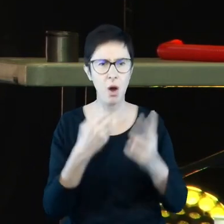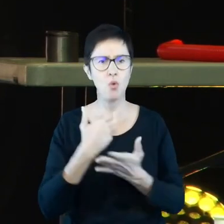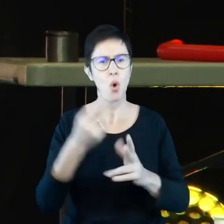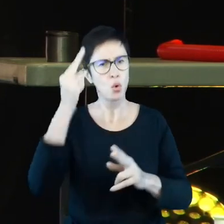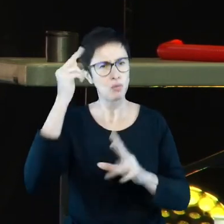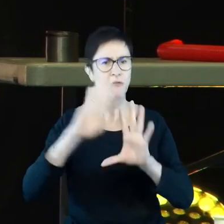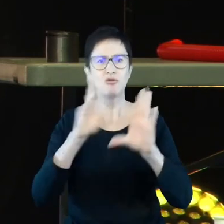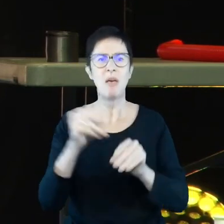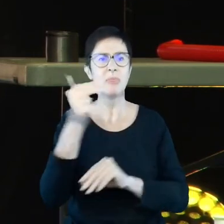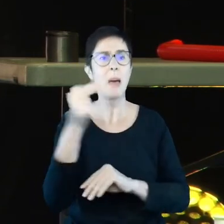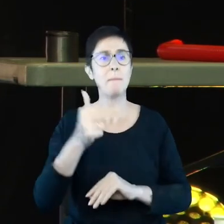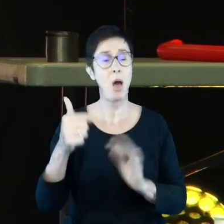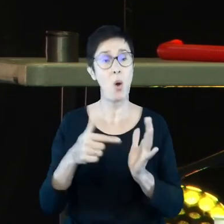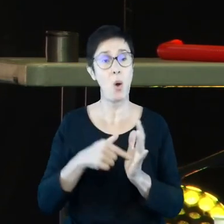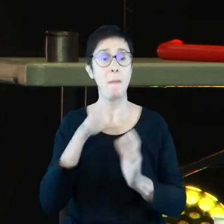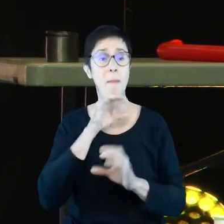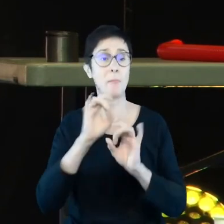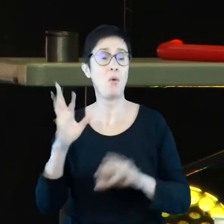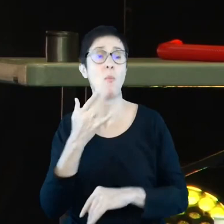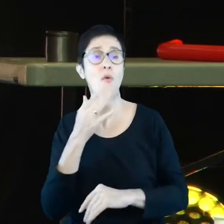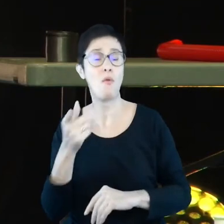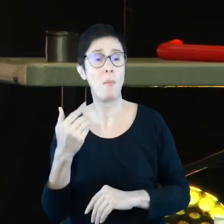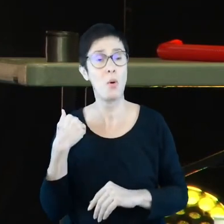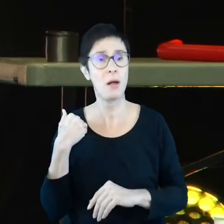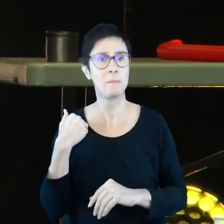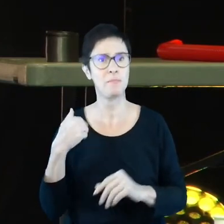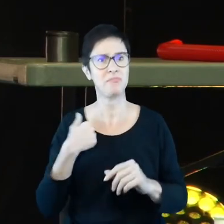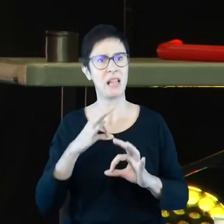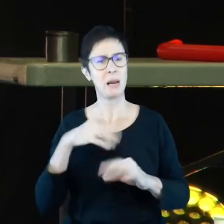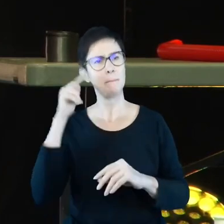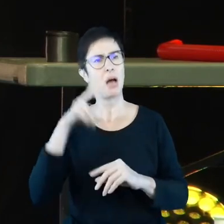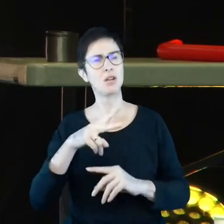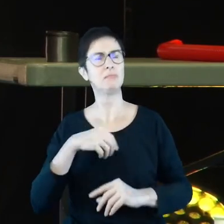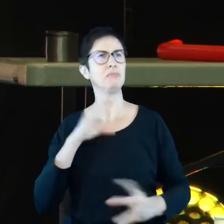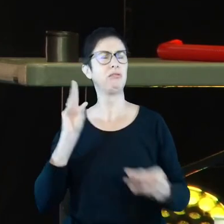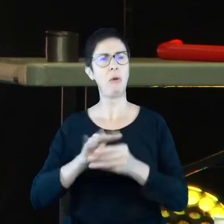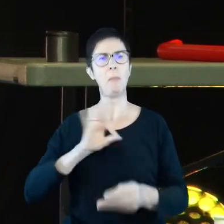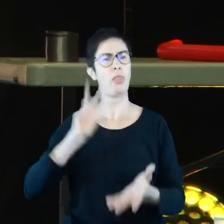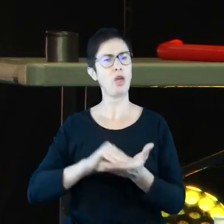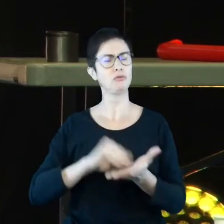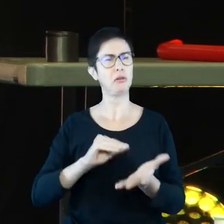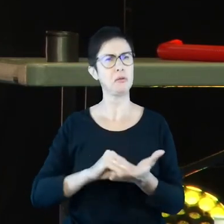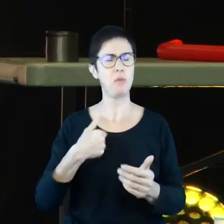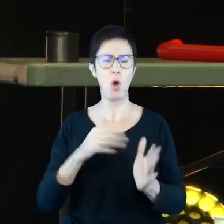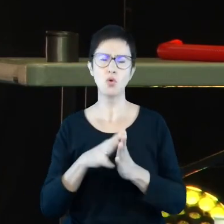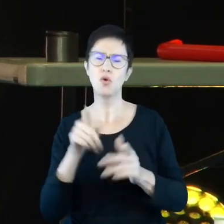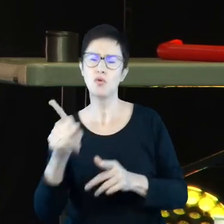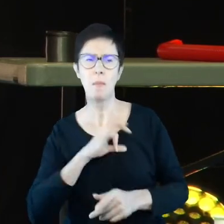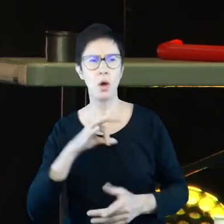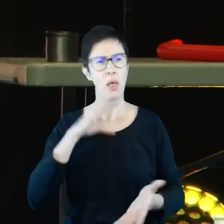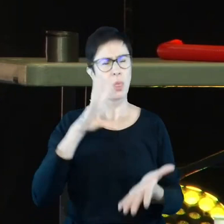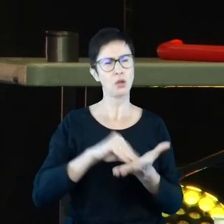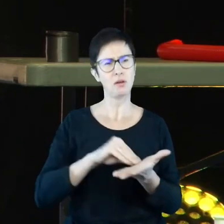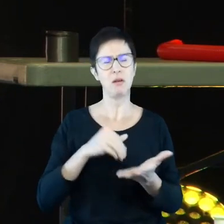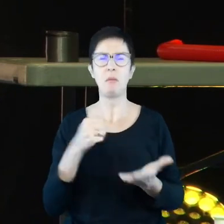profesor mówił i patrzymy na nią z perspektywy naszych doświadczeń i porównujemy to z naszymi doświadczeniami życiowymi. I właśnie